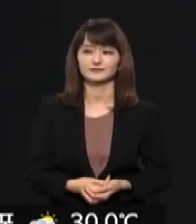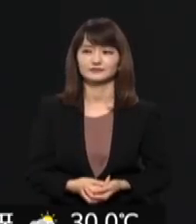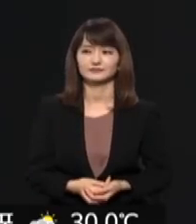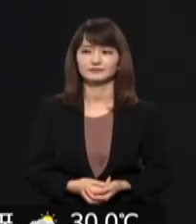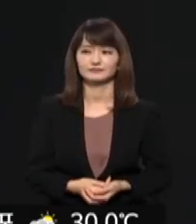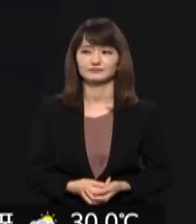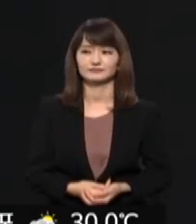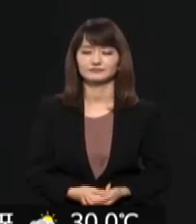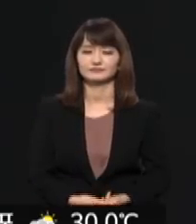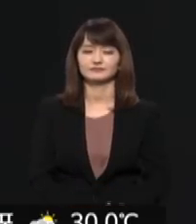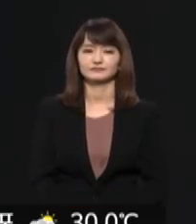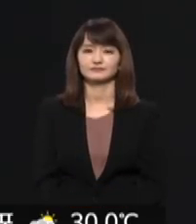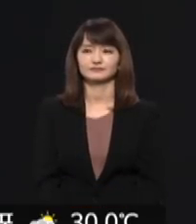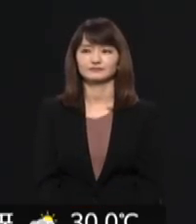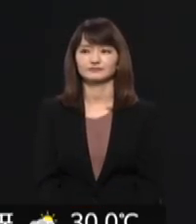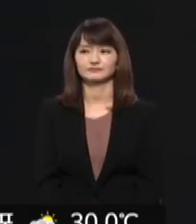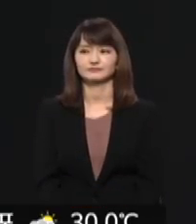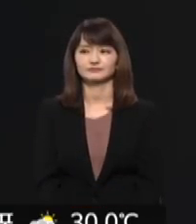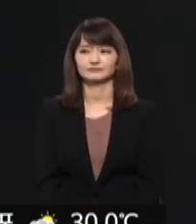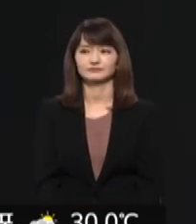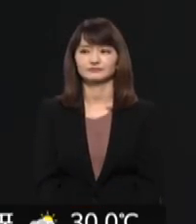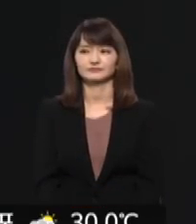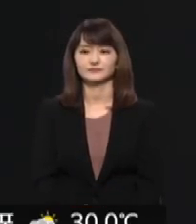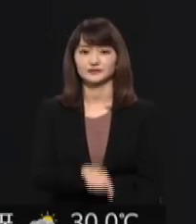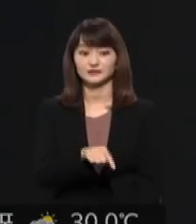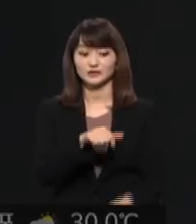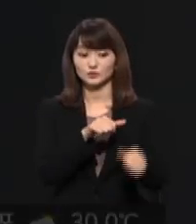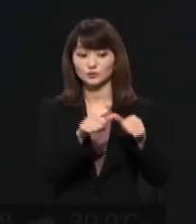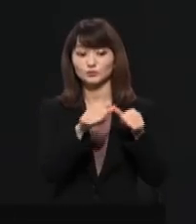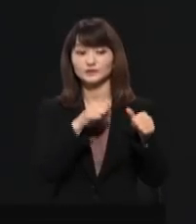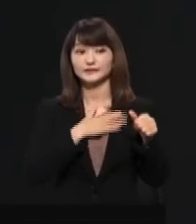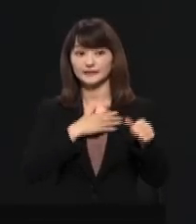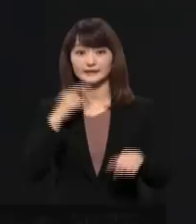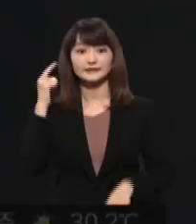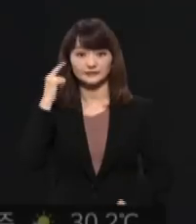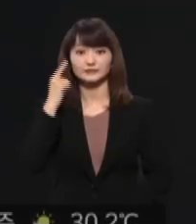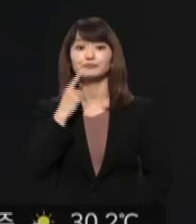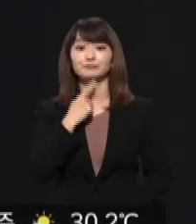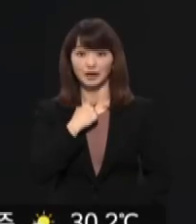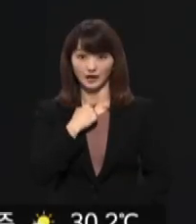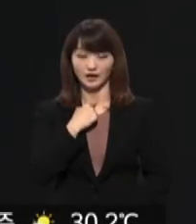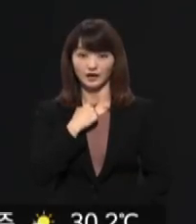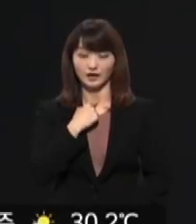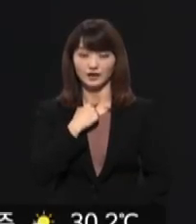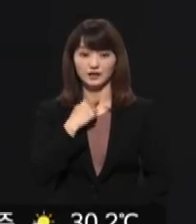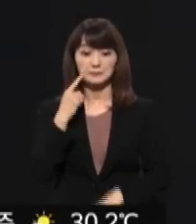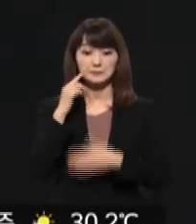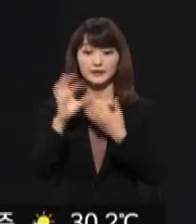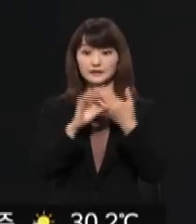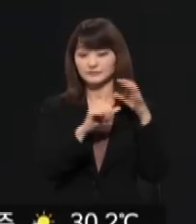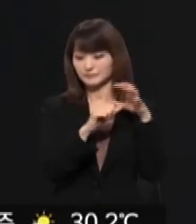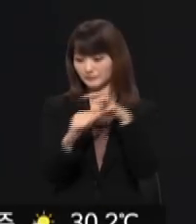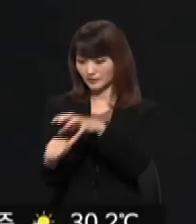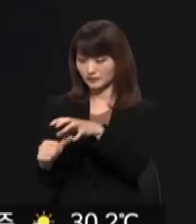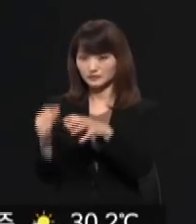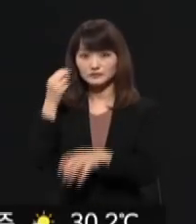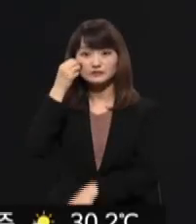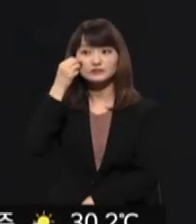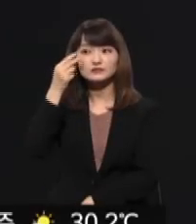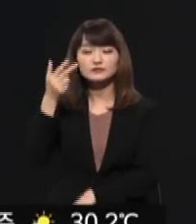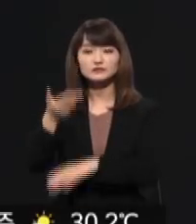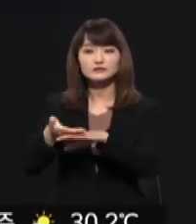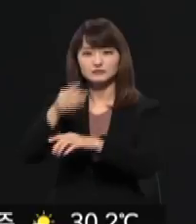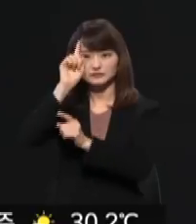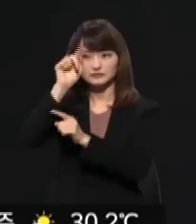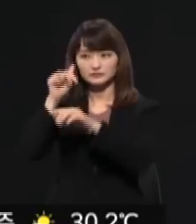근데 뭐 이런 얘기를 제가 만든 건 아닌데 만약에 압박에 들어갔다면 7개월 이상 이준석